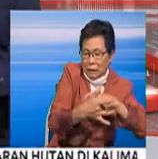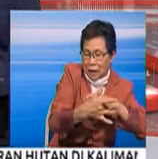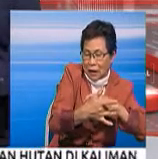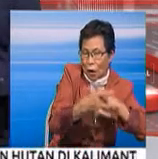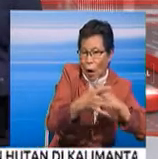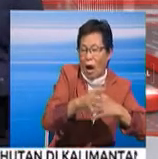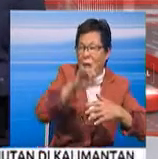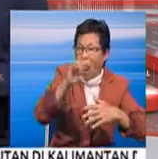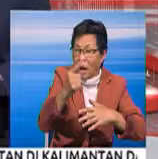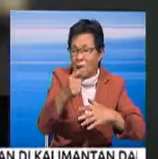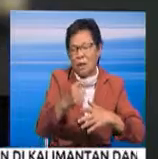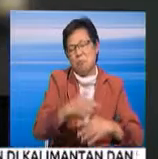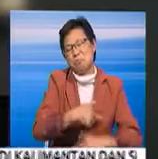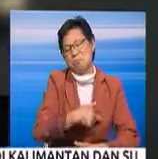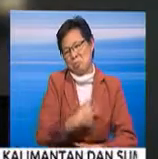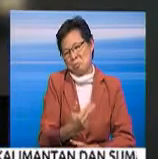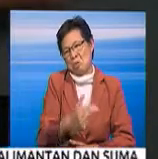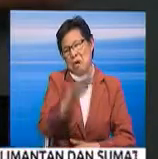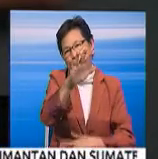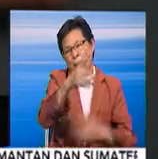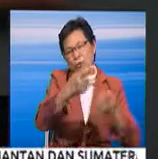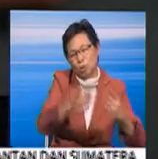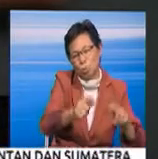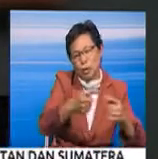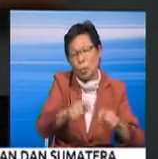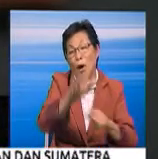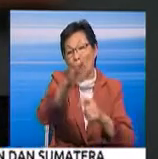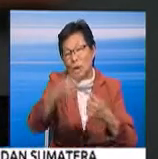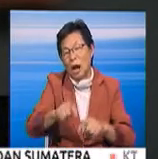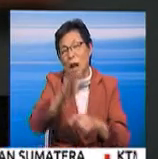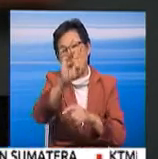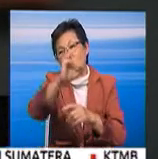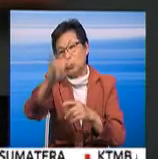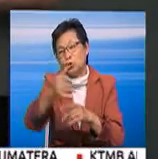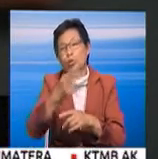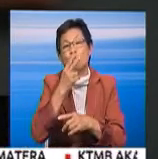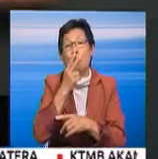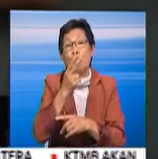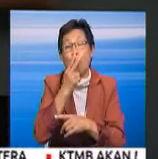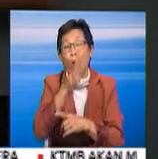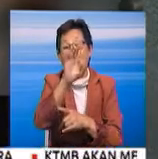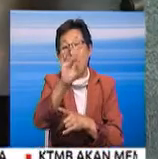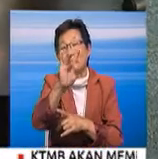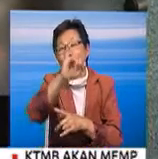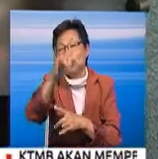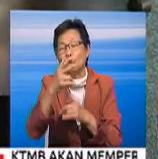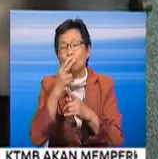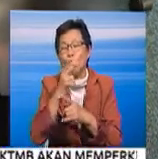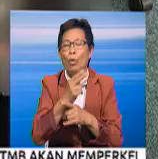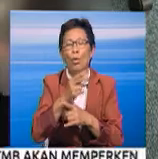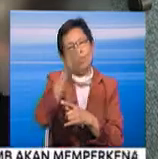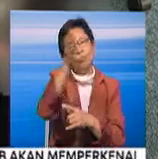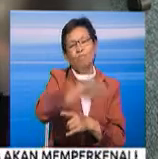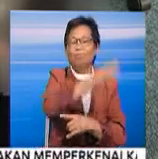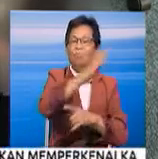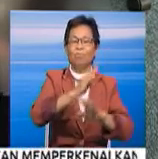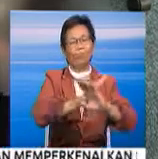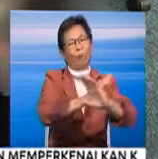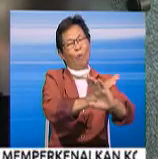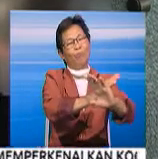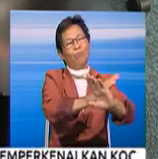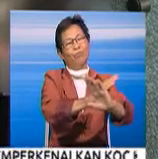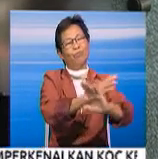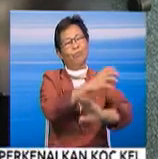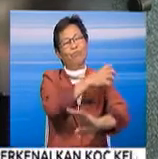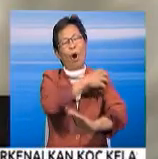bagaimanapun hanya sia-sia apabila 5 cubaan seludup lebih 8 juta batang rokok itu berjaya dipatahkan penguat kuasa